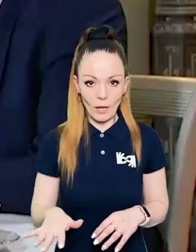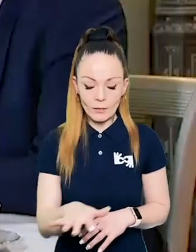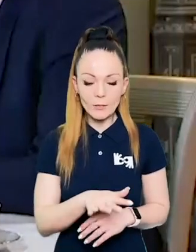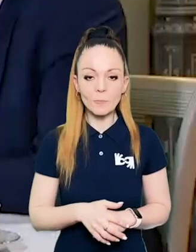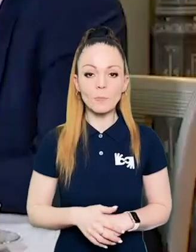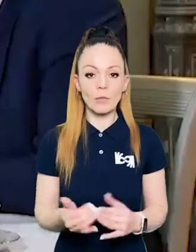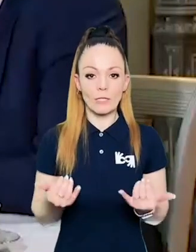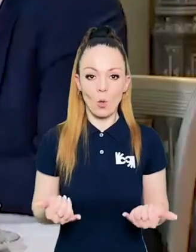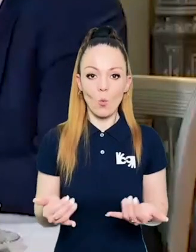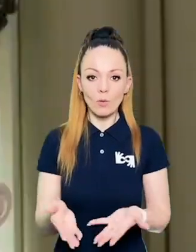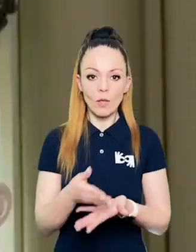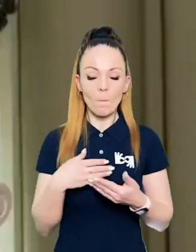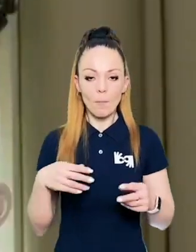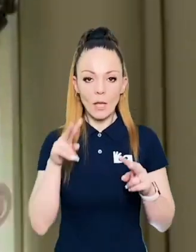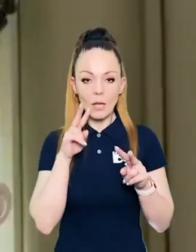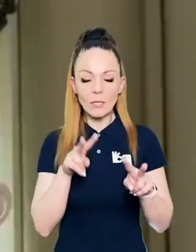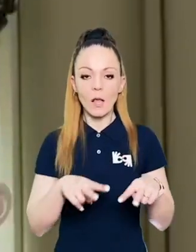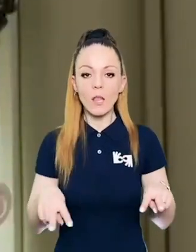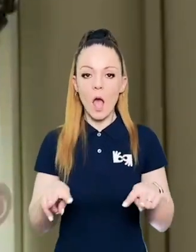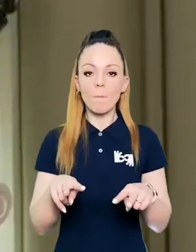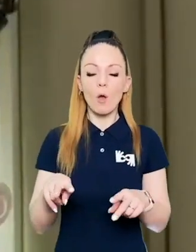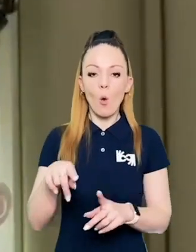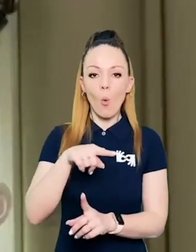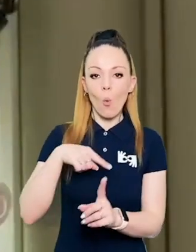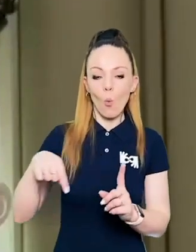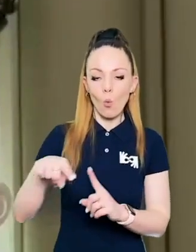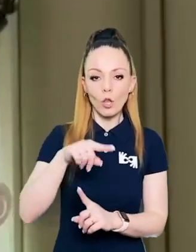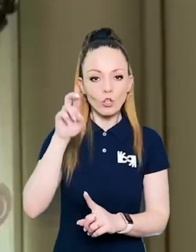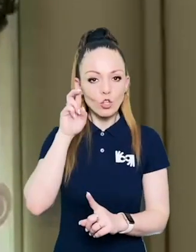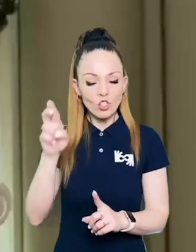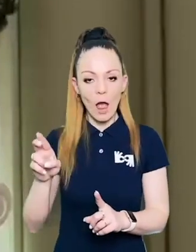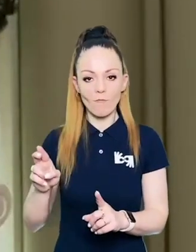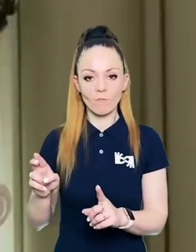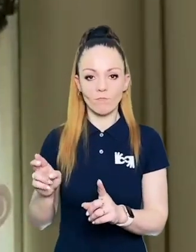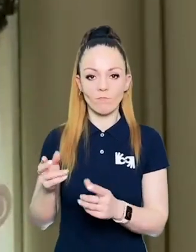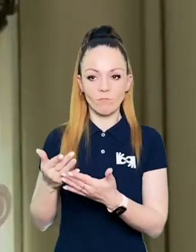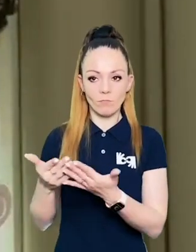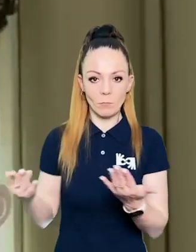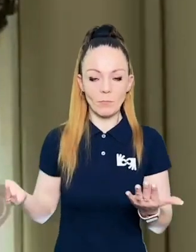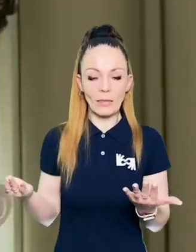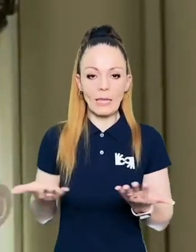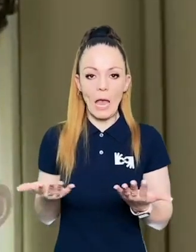ми розглядаємо коло гарантій безпеки з держав-партнерів,